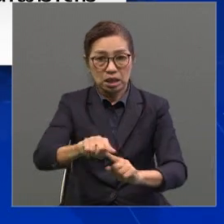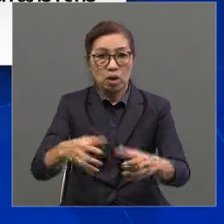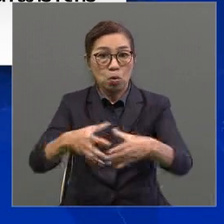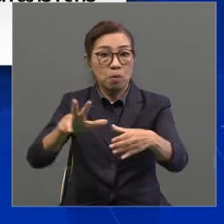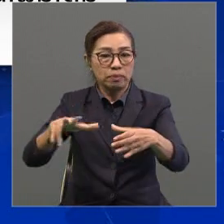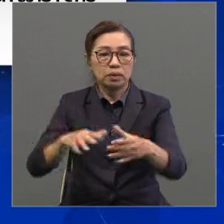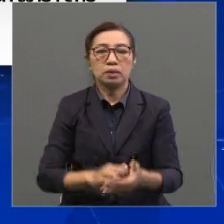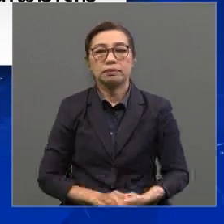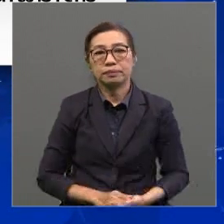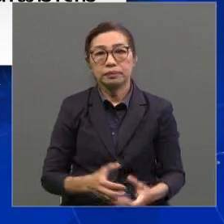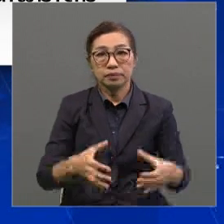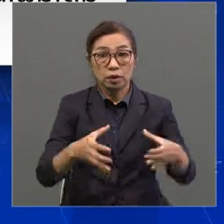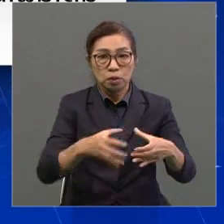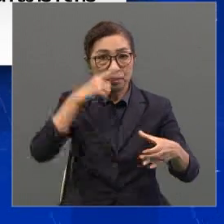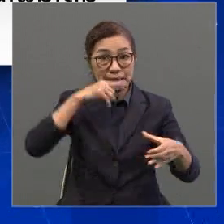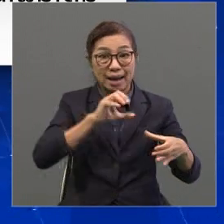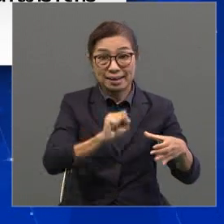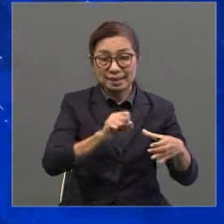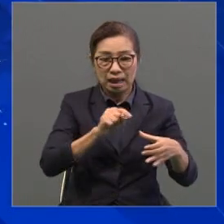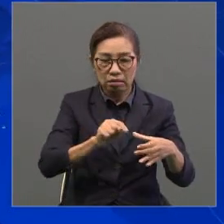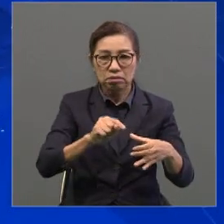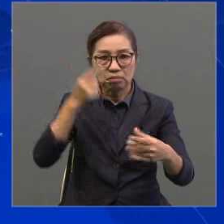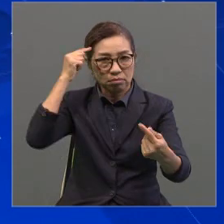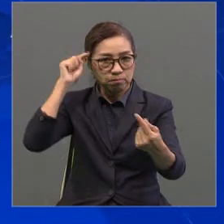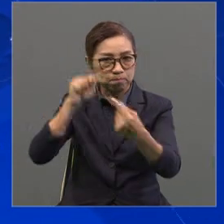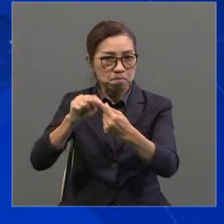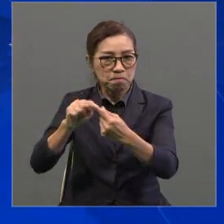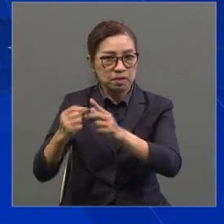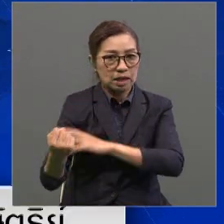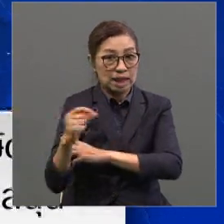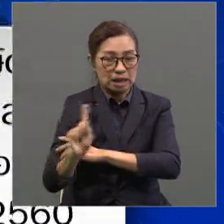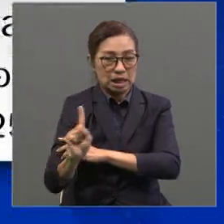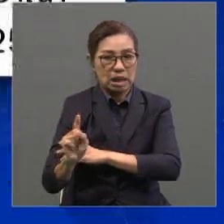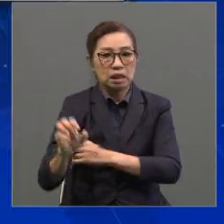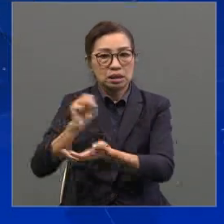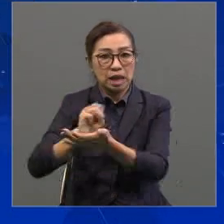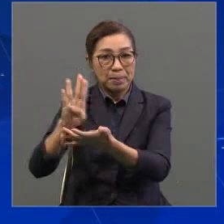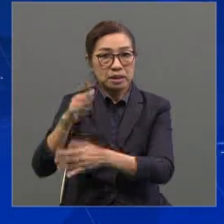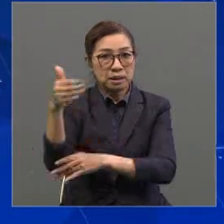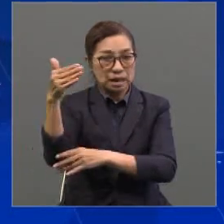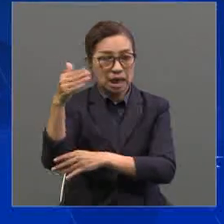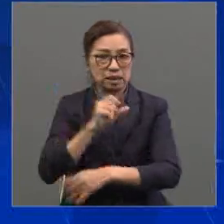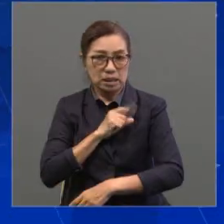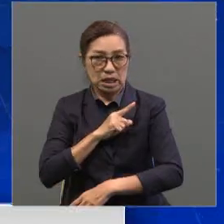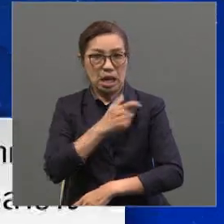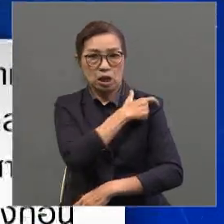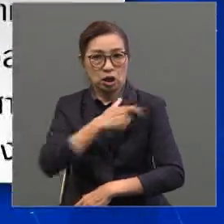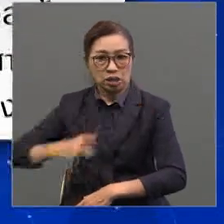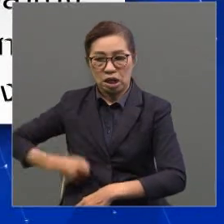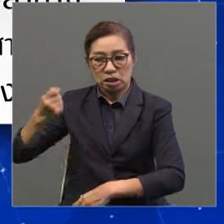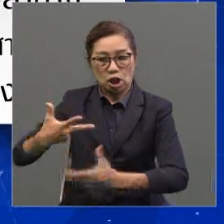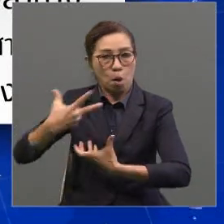ขออภัยครับพรรคไทยสร้างไทยมีจุดยืนมั่นคงในการรักษาสถาบันชาติศาสนาพระมหากษัตริย์